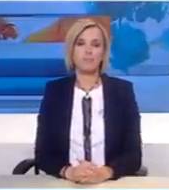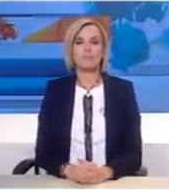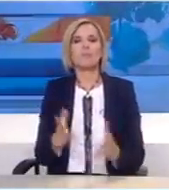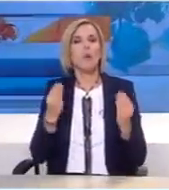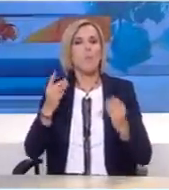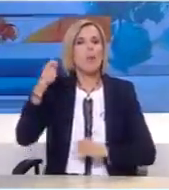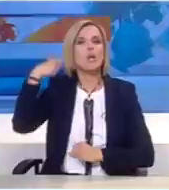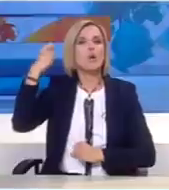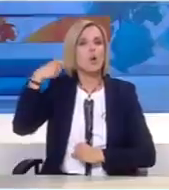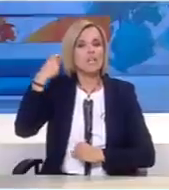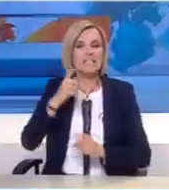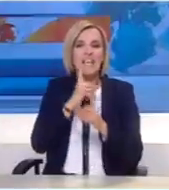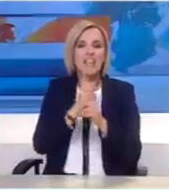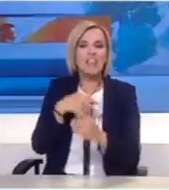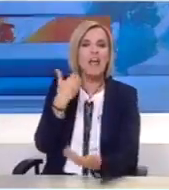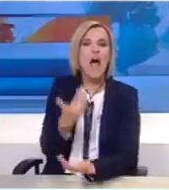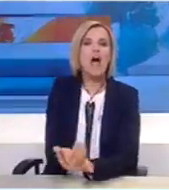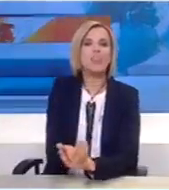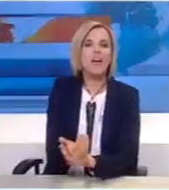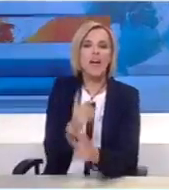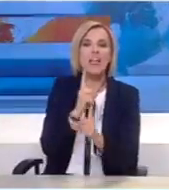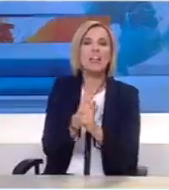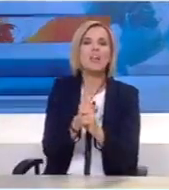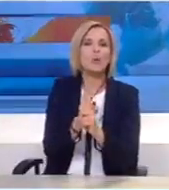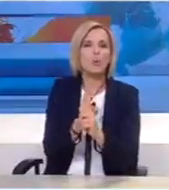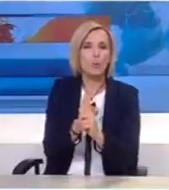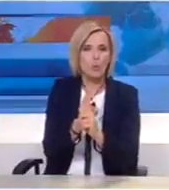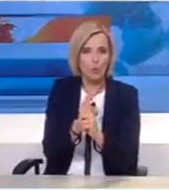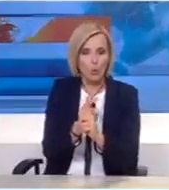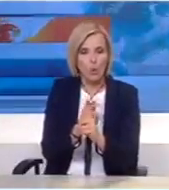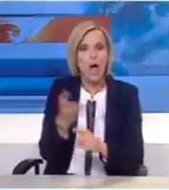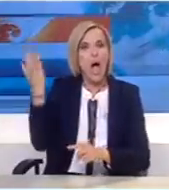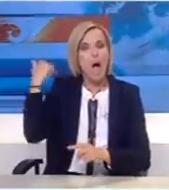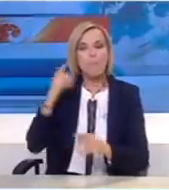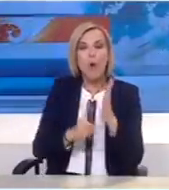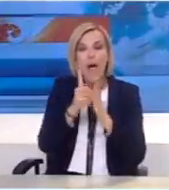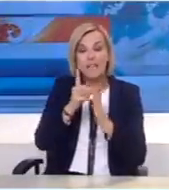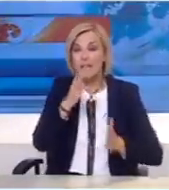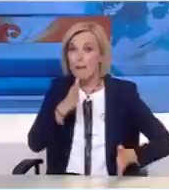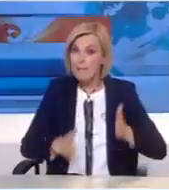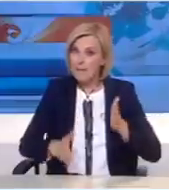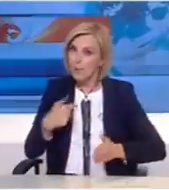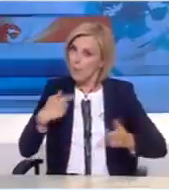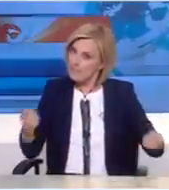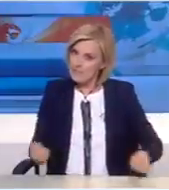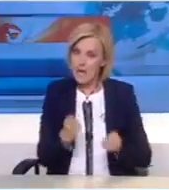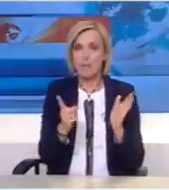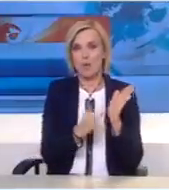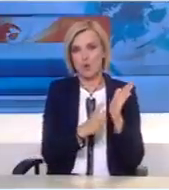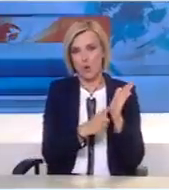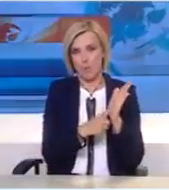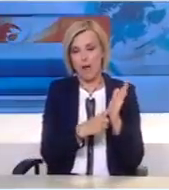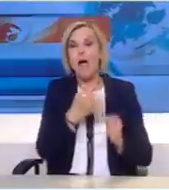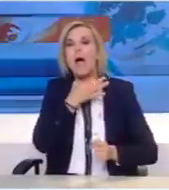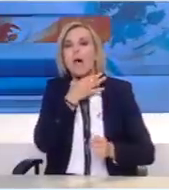για γονείς, η οποία θεσμοθετήθηκε ως έκτακτο και προσωρινό μέτρο από τις 11 Μαρτίου με την πράξη νομοθετικού περιεχομένου κατεπήγοντα